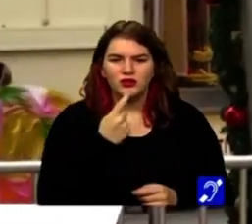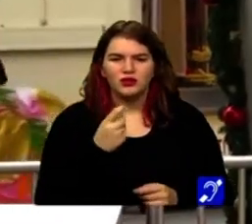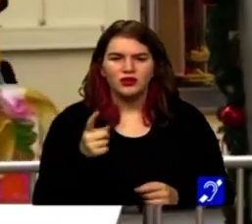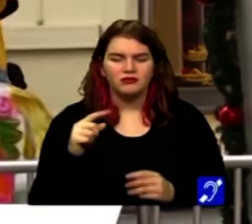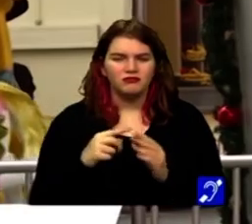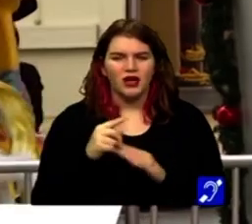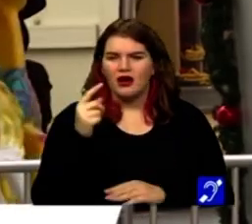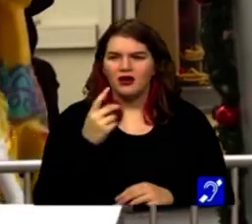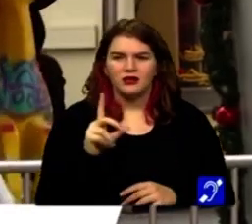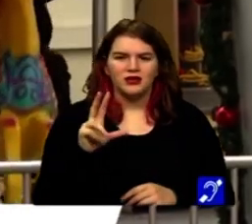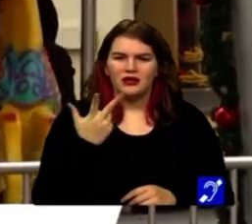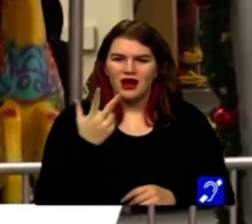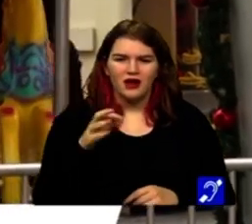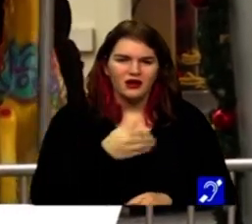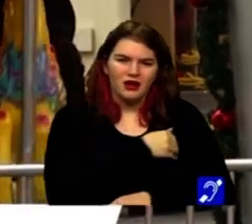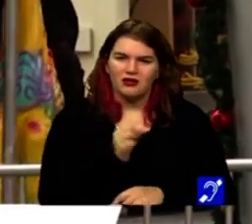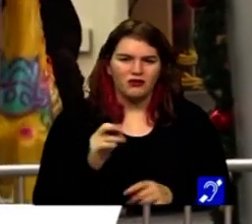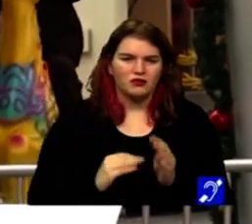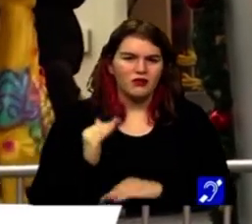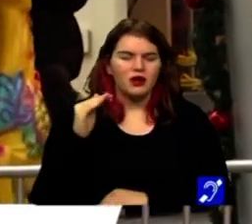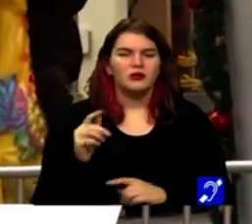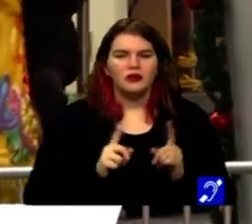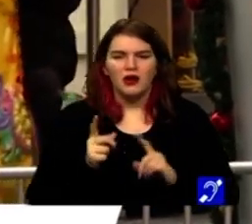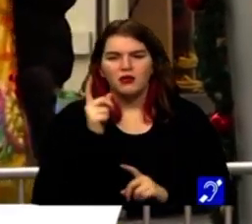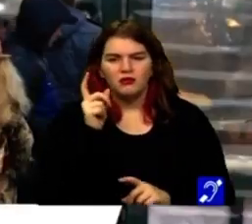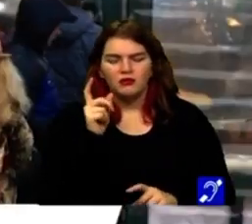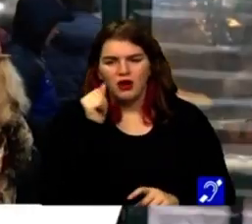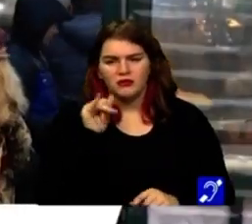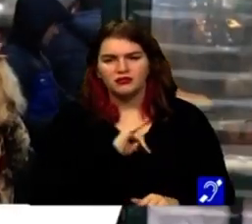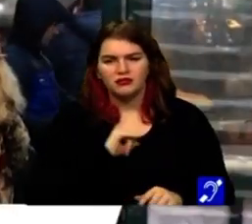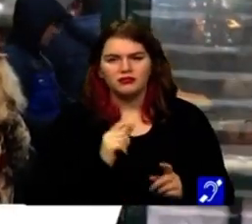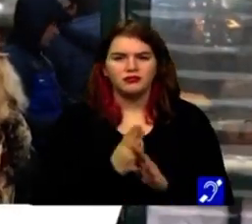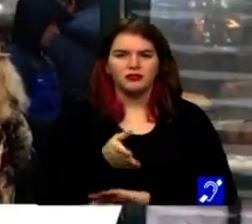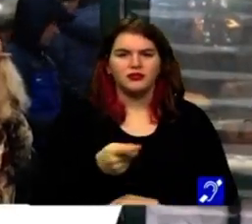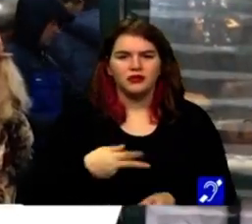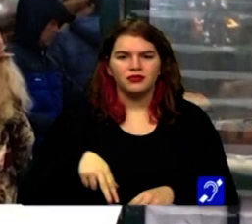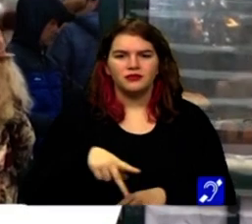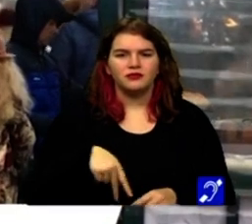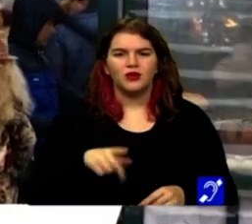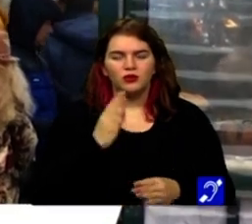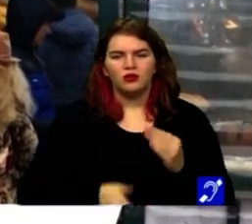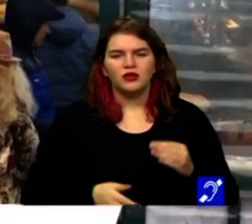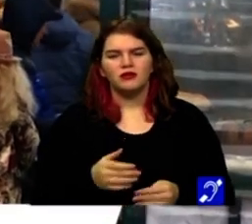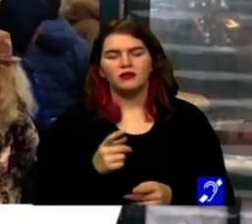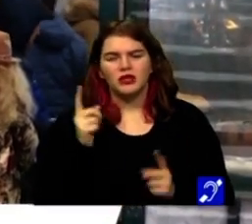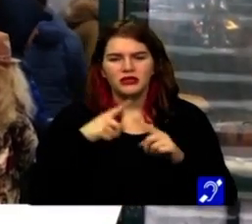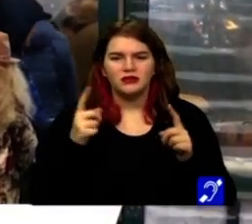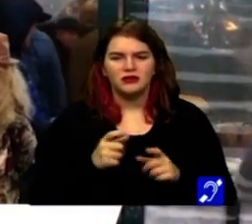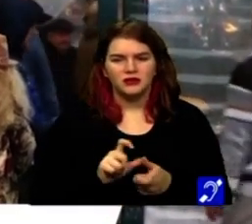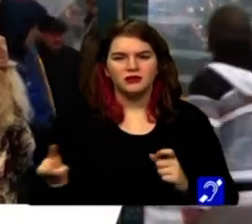din termometre nu a trecut de 3 grade. Însă, chiar și așa, oamenii au ieșit la plimbare să se bucure de ultima zi a weekendului